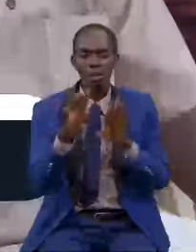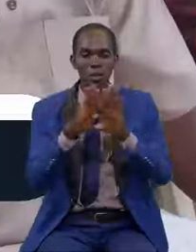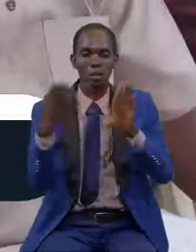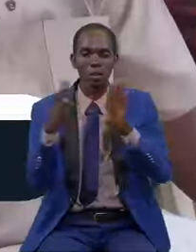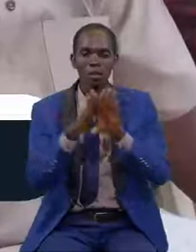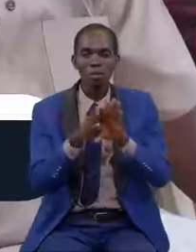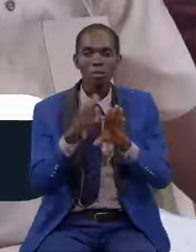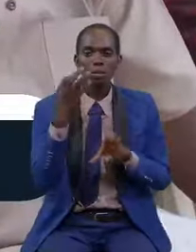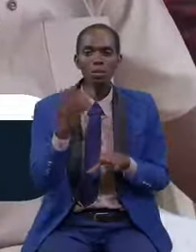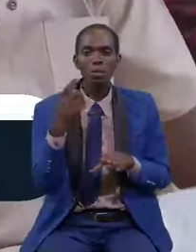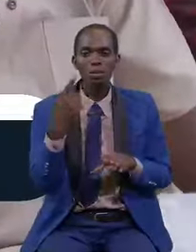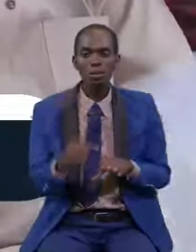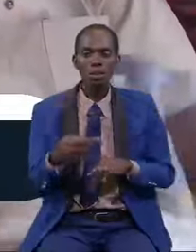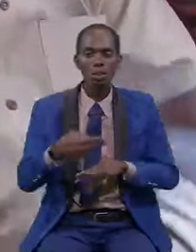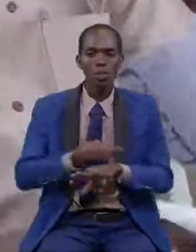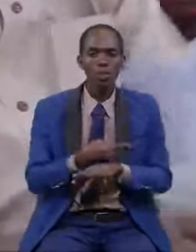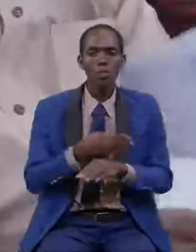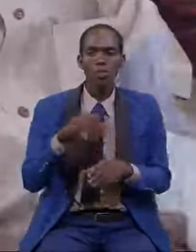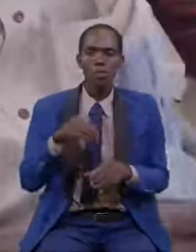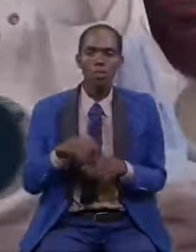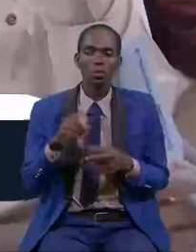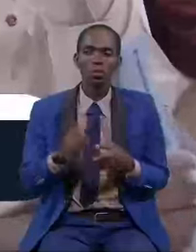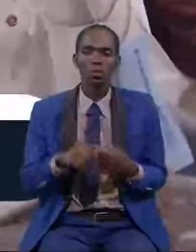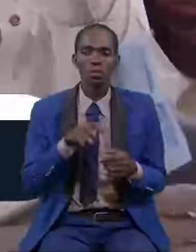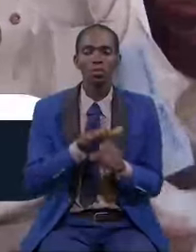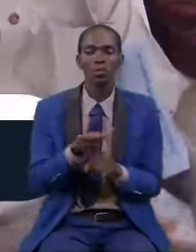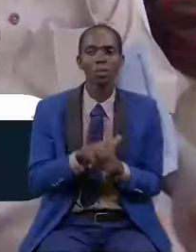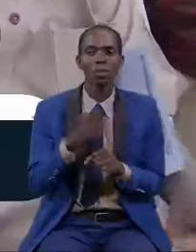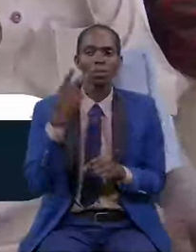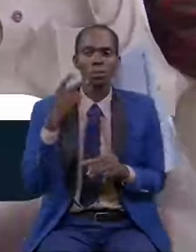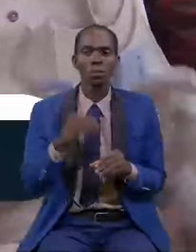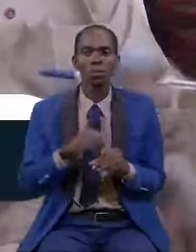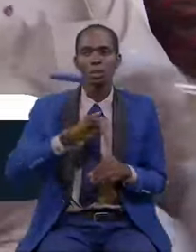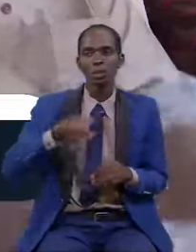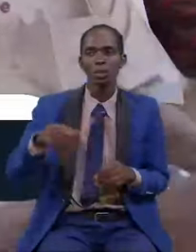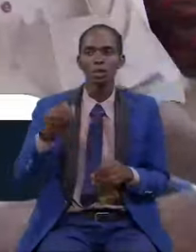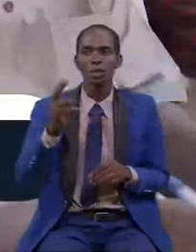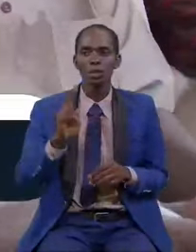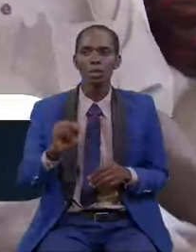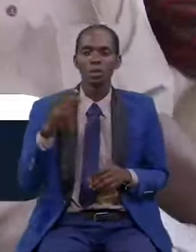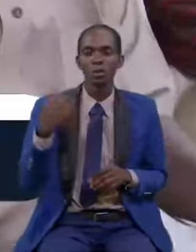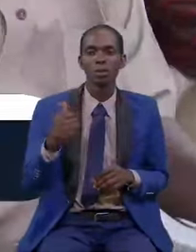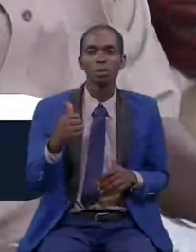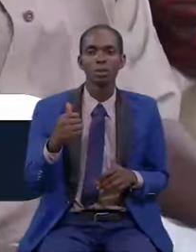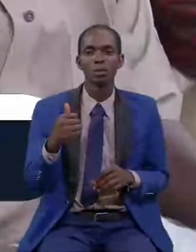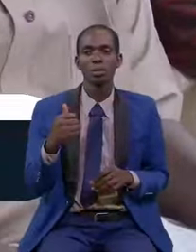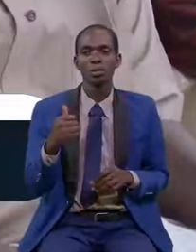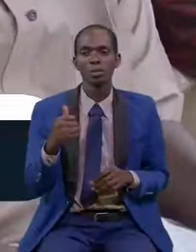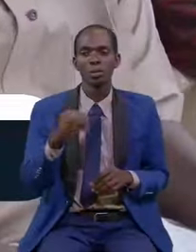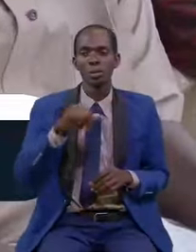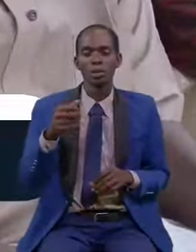la suffisance. Jean chapitre 10, nous lisons le verset 7.